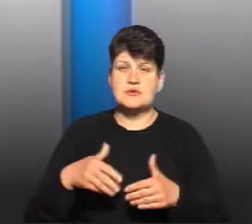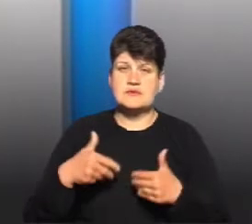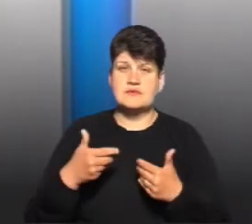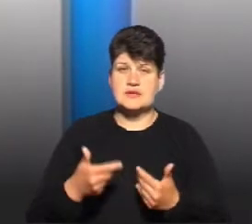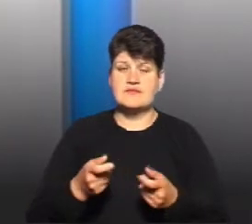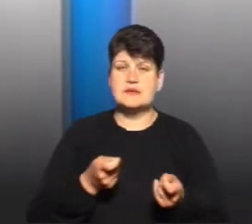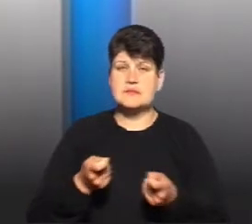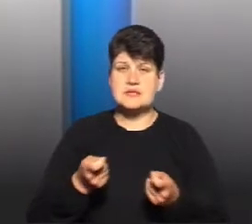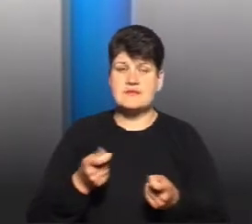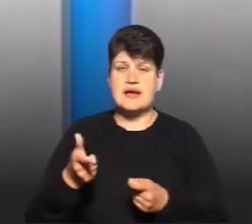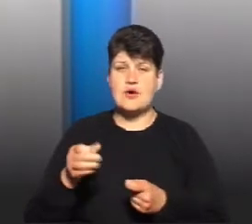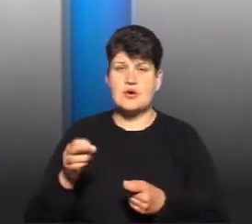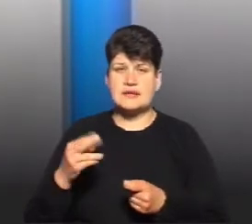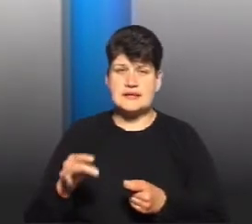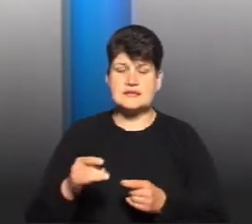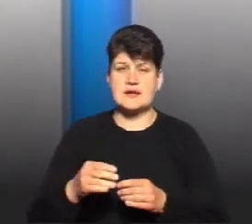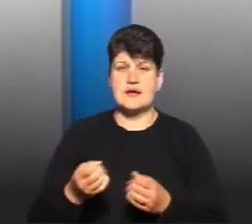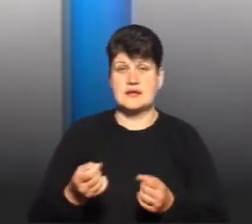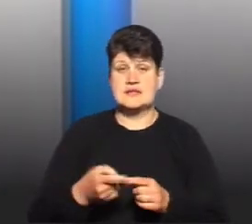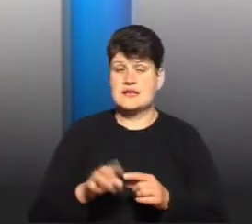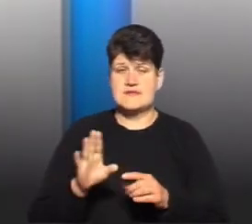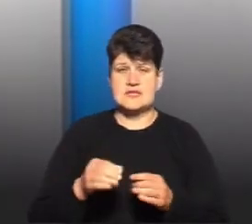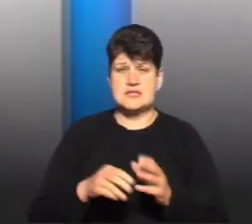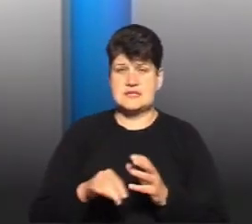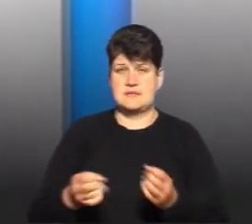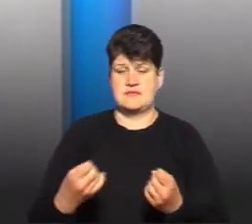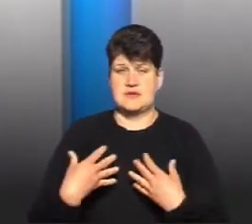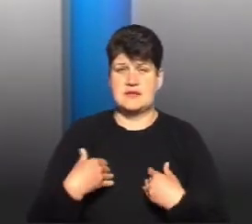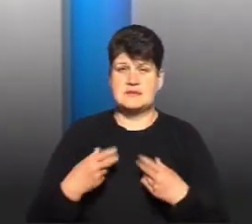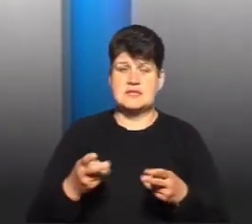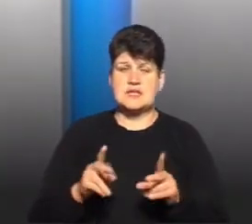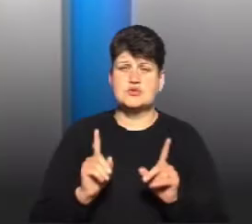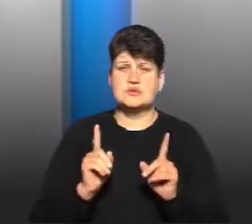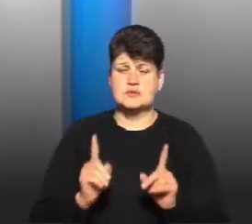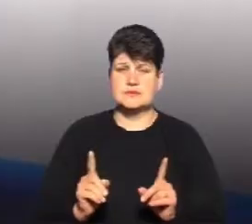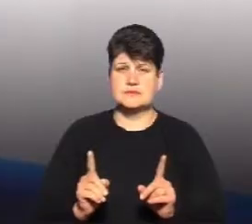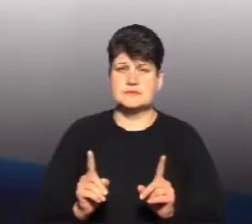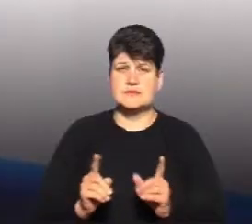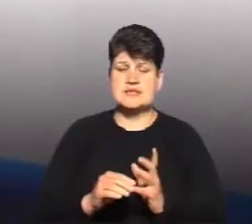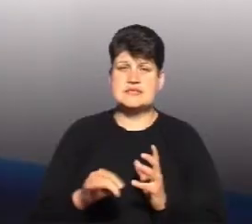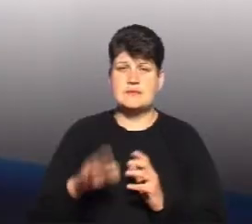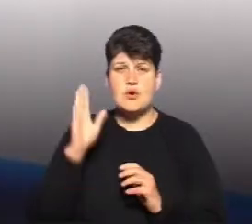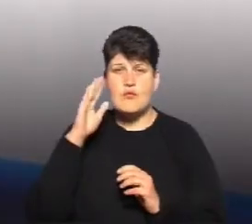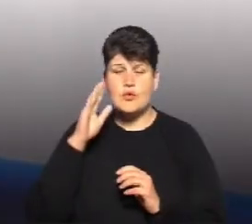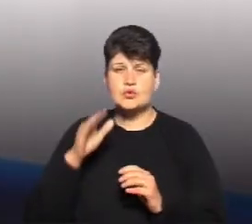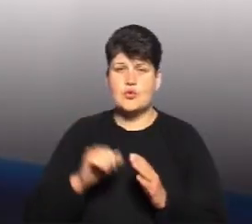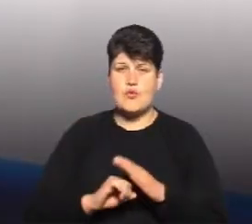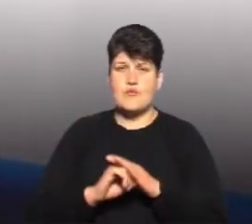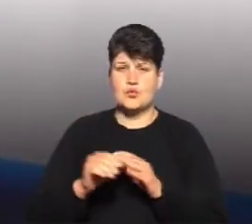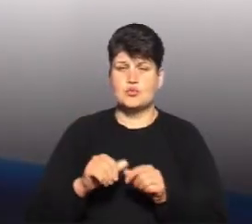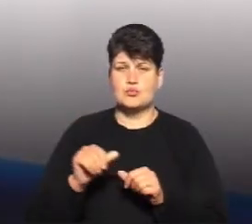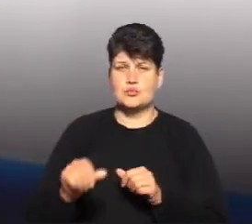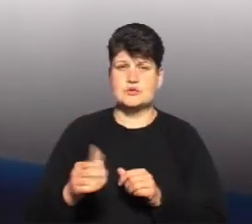геокадастр, нам ці землі всі були передані. Фактично на сьогоднішній день в нас залишилось тільки землі водного фонду за межами населеного пункту і землі під